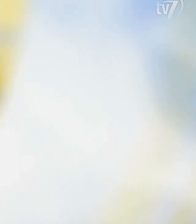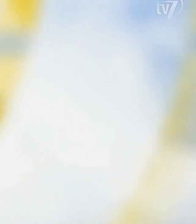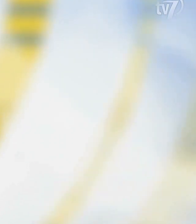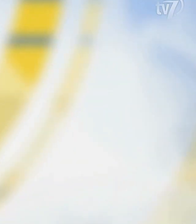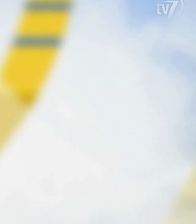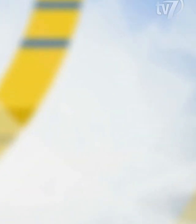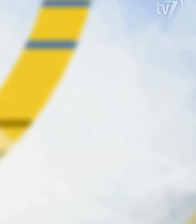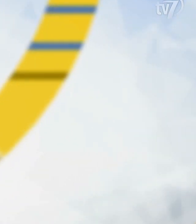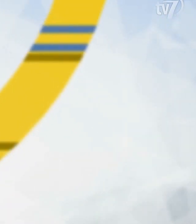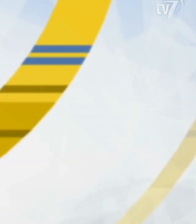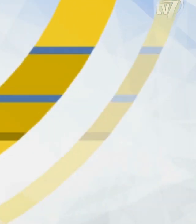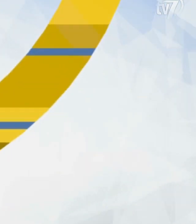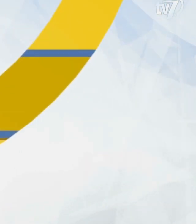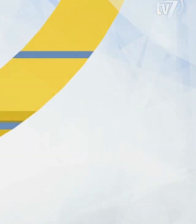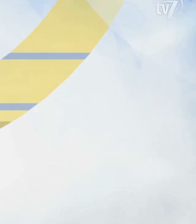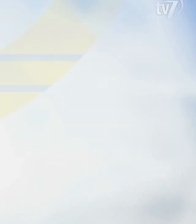A